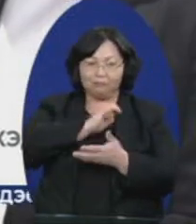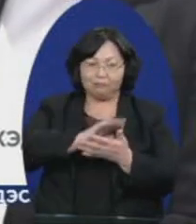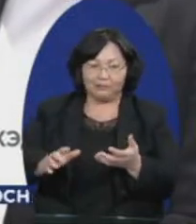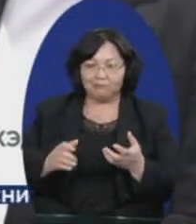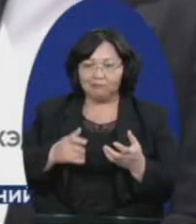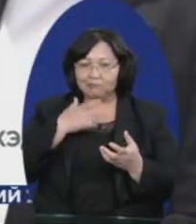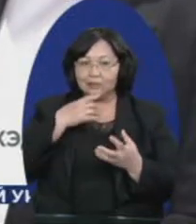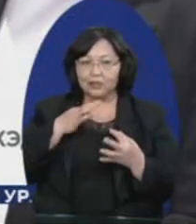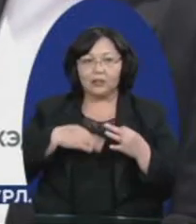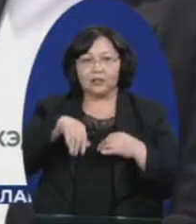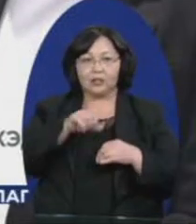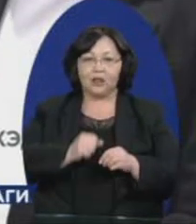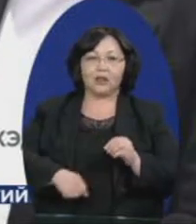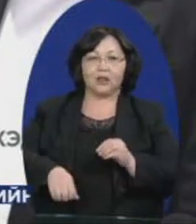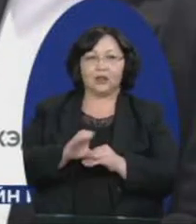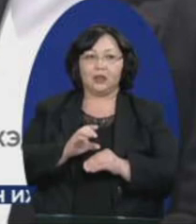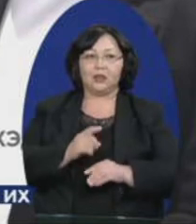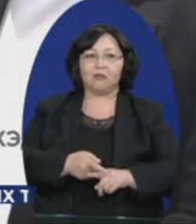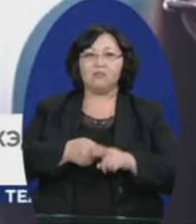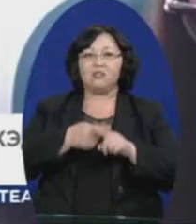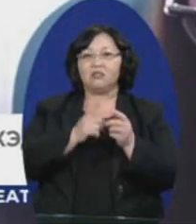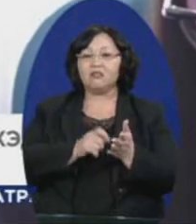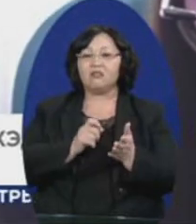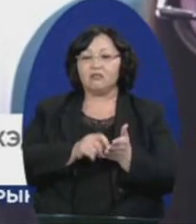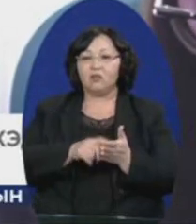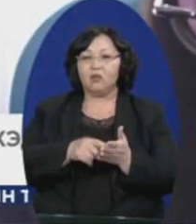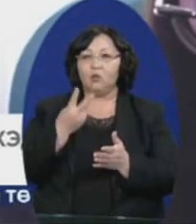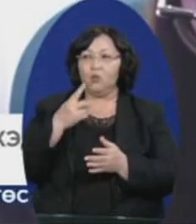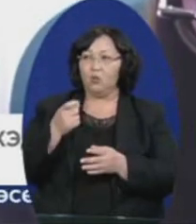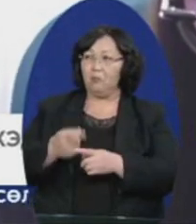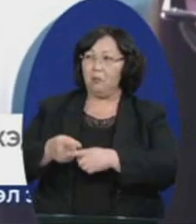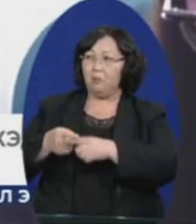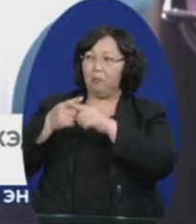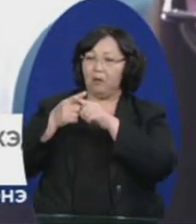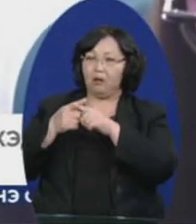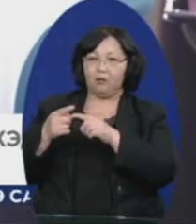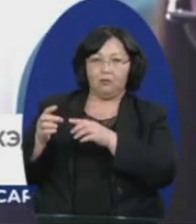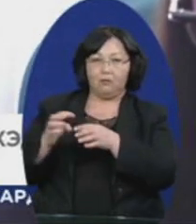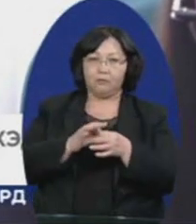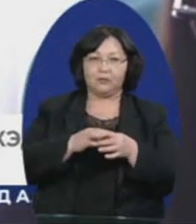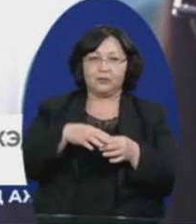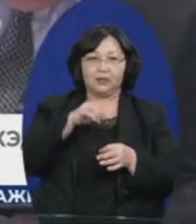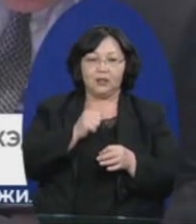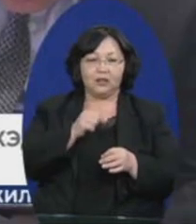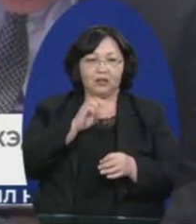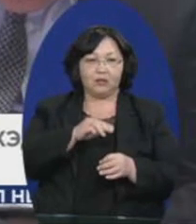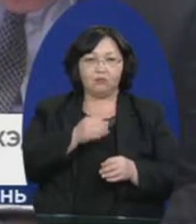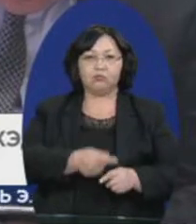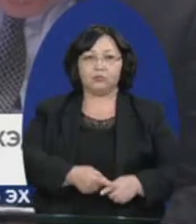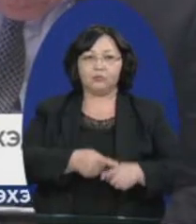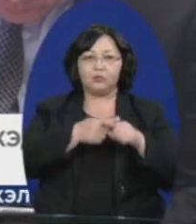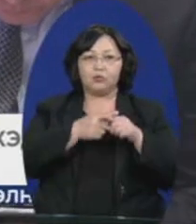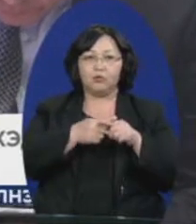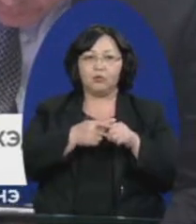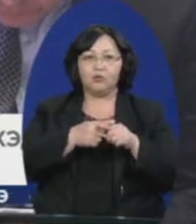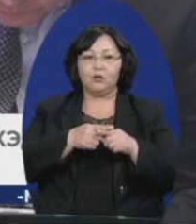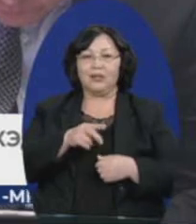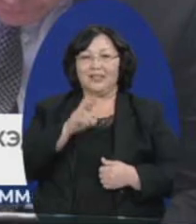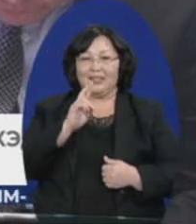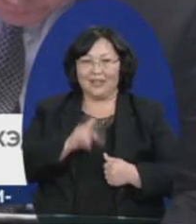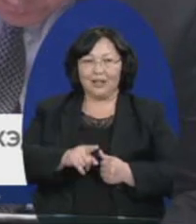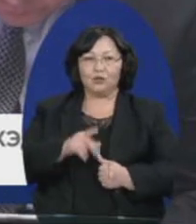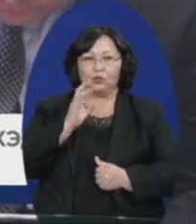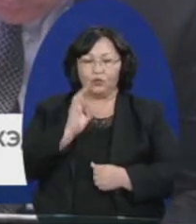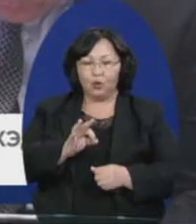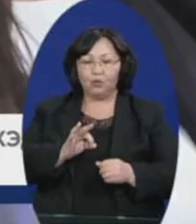орлогыг нэмэгдүүлэх шаардлагыг бий болгож байна. За үнийн өсөлтийг дагаад цалин тэтгэврийн хэмжээг нэмэгдүүлэх нь асуудлыг өглөөргаар нь шийдвэрлэж байгаа хэрэг